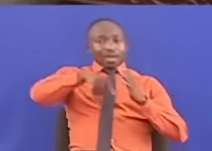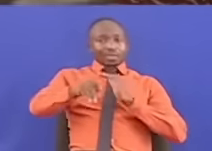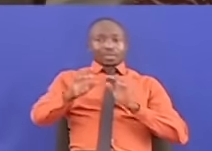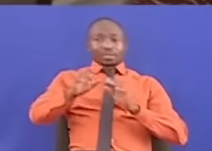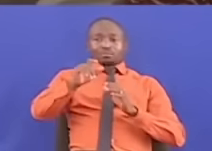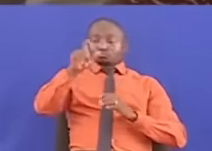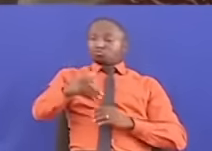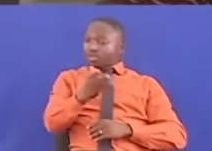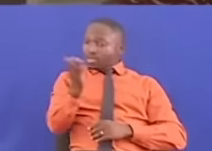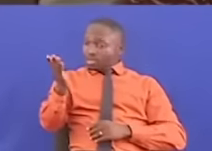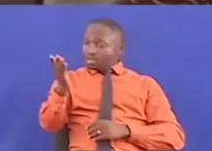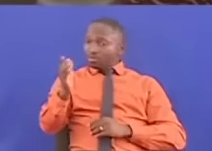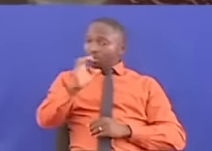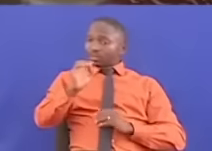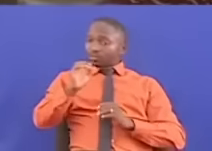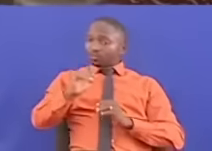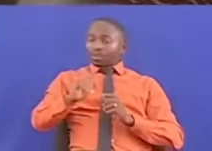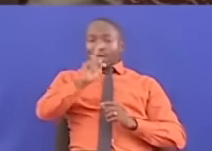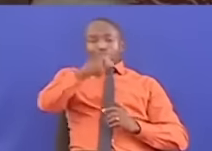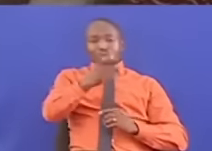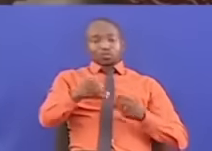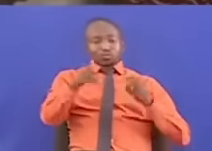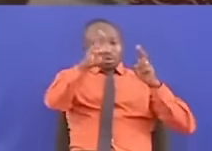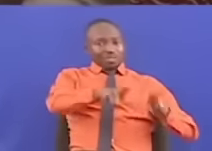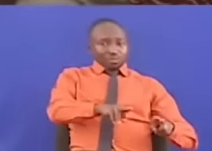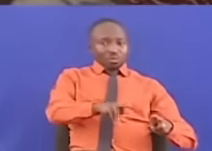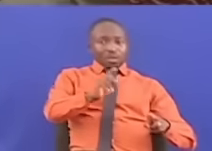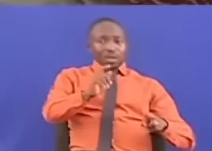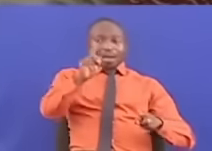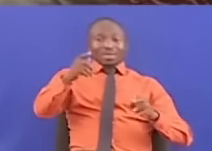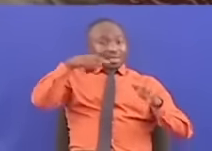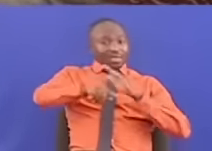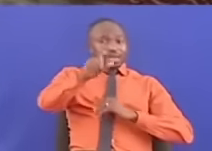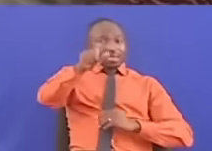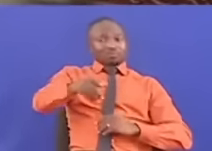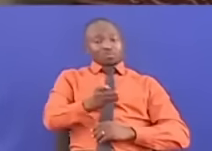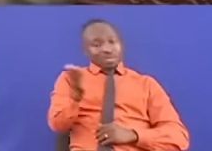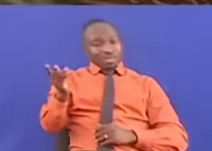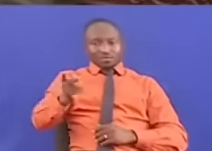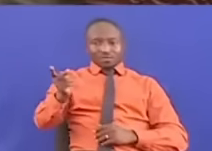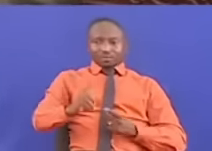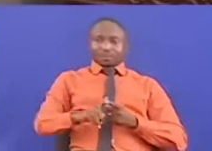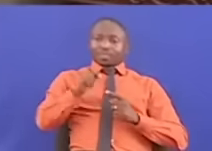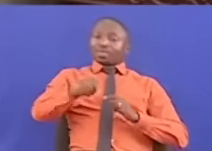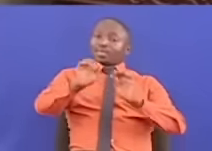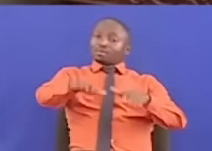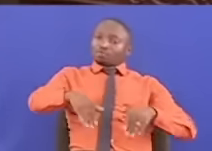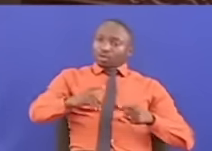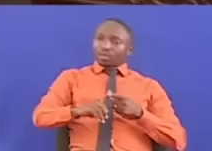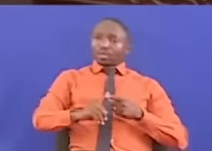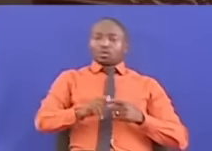chama chine kama kuna mishi mish ateia kwenye nafasi hi ni mtanzania mzu hili bue